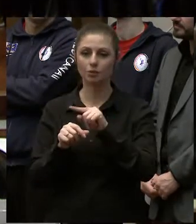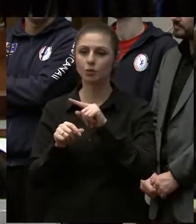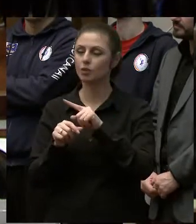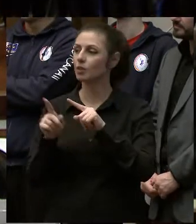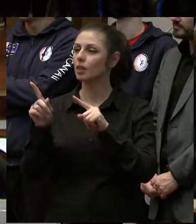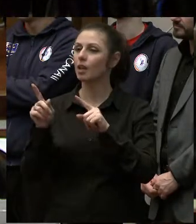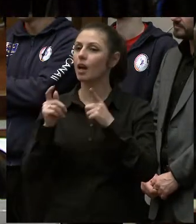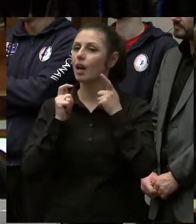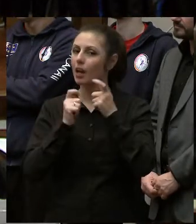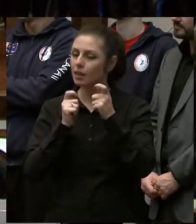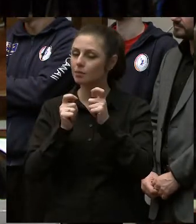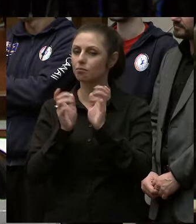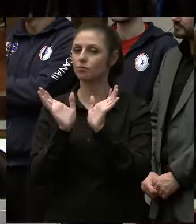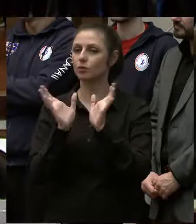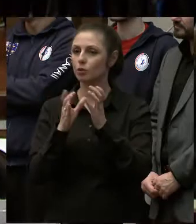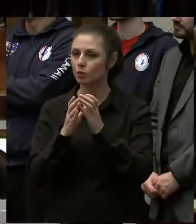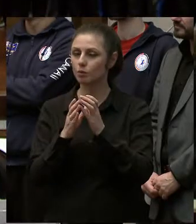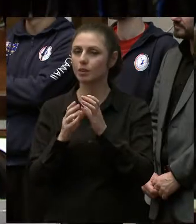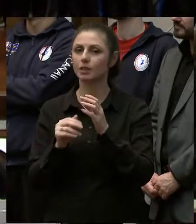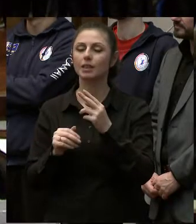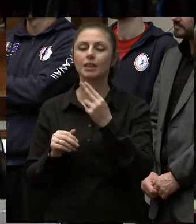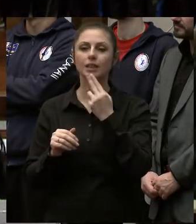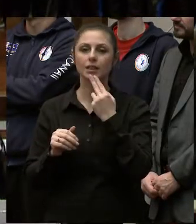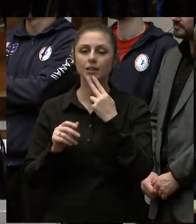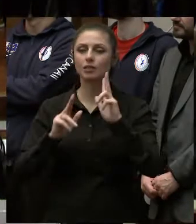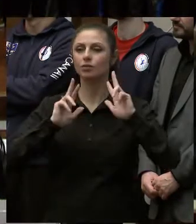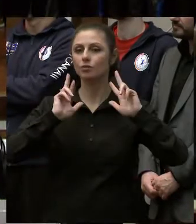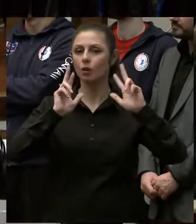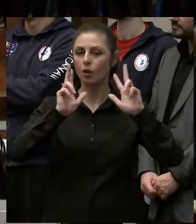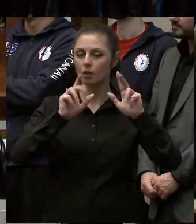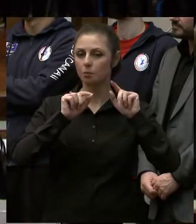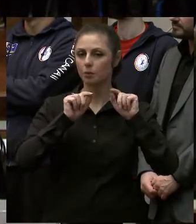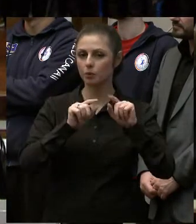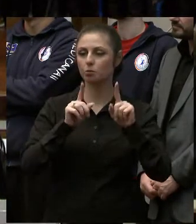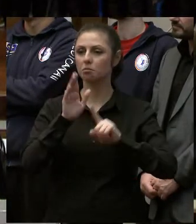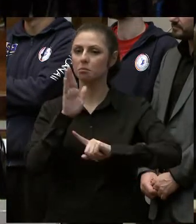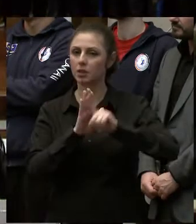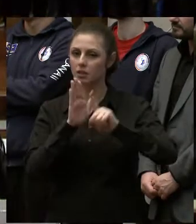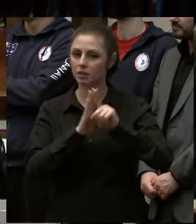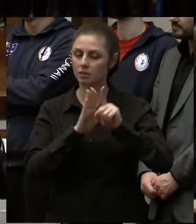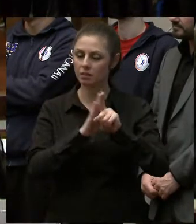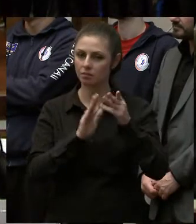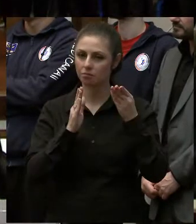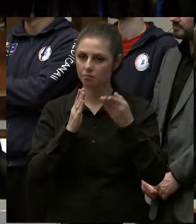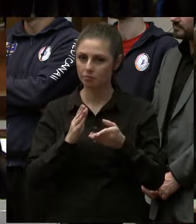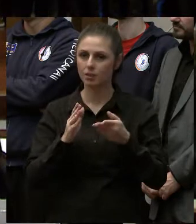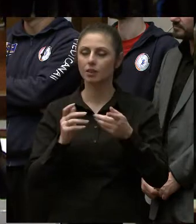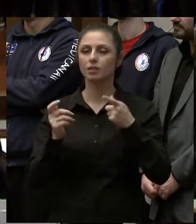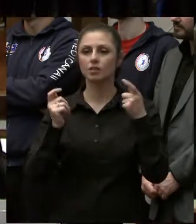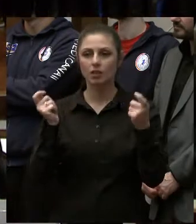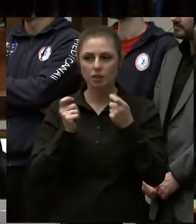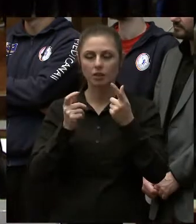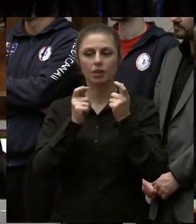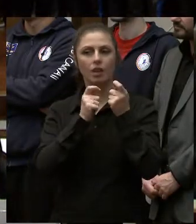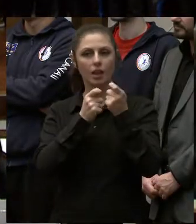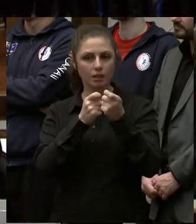koç ve teknik heyetini, kız voleybol takımımızın bu başarısına imza atan antrenörleri